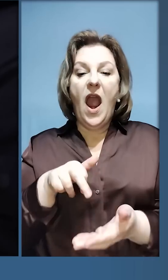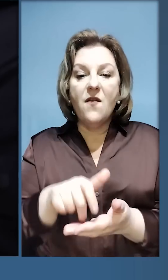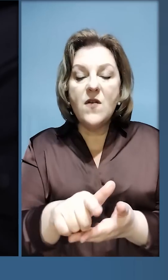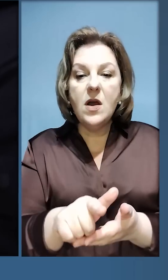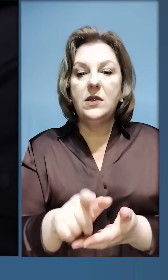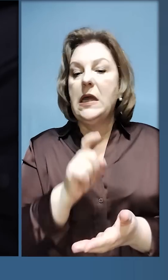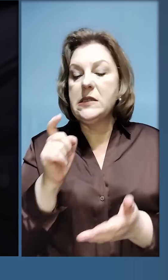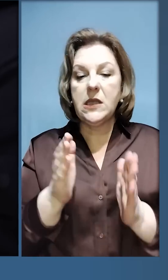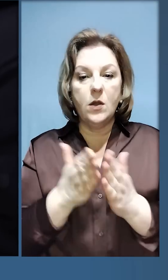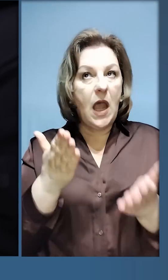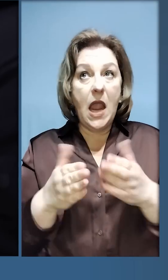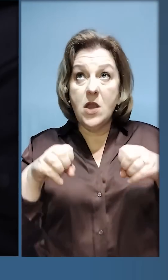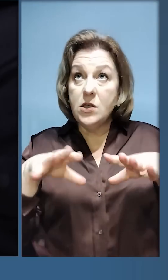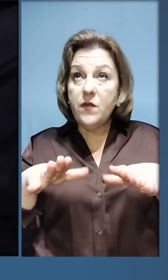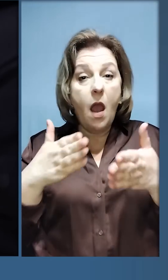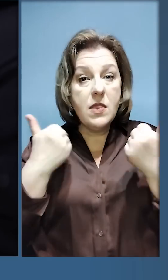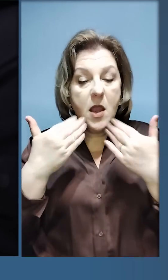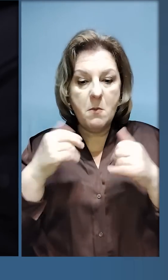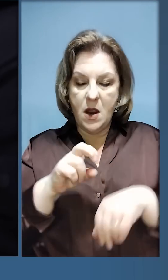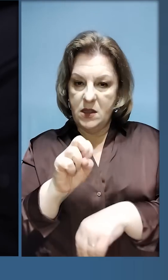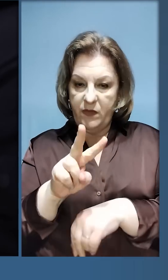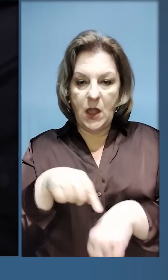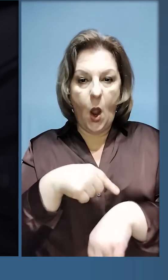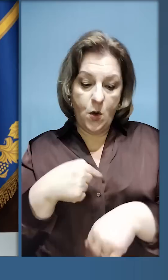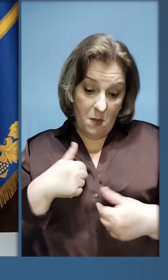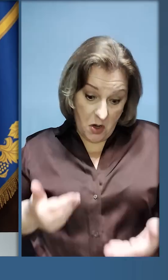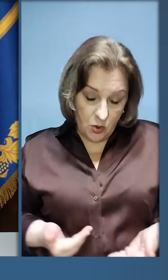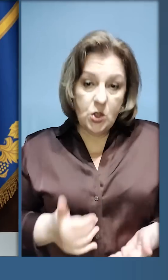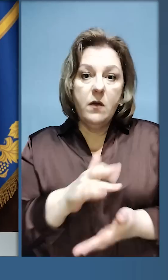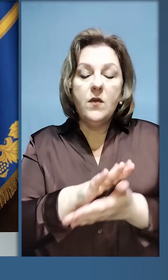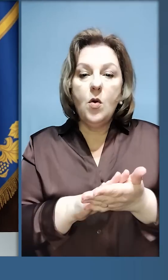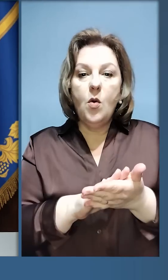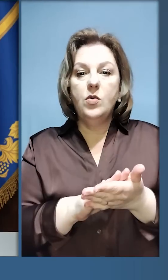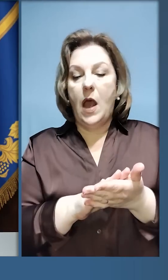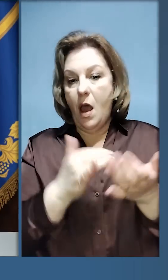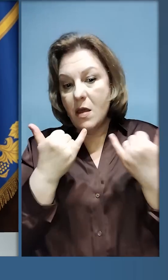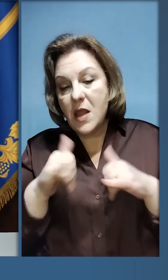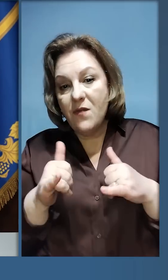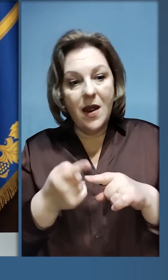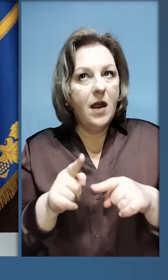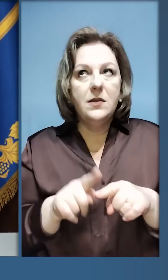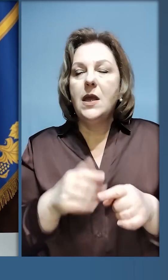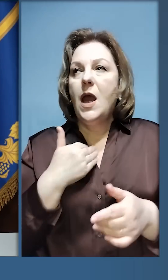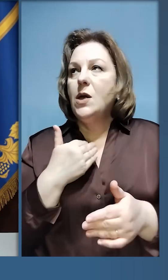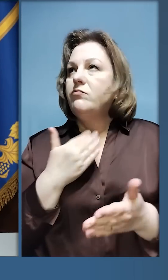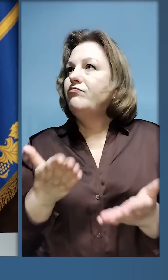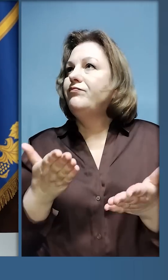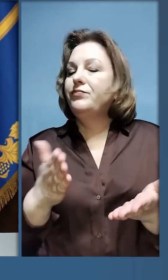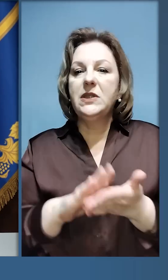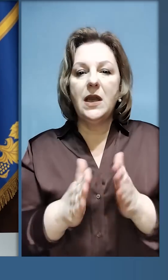вони виходили з домівки, якщо світла немає більше 12 годин. Живемо, дивуємося, це все схоже